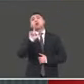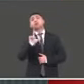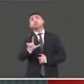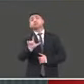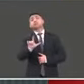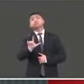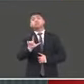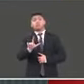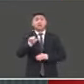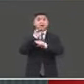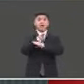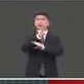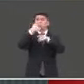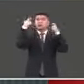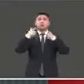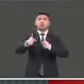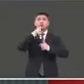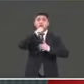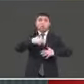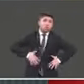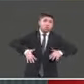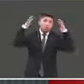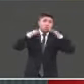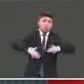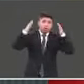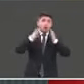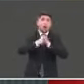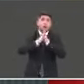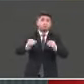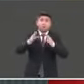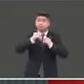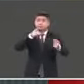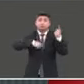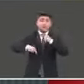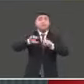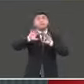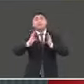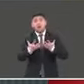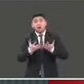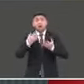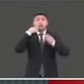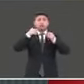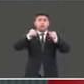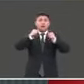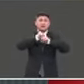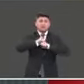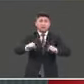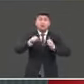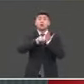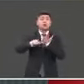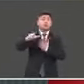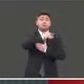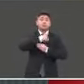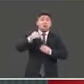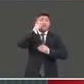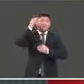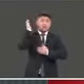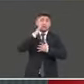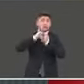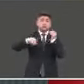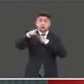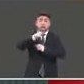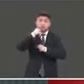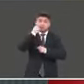yaşadıkları yerler su altında kalarak yok ol bu veya çölleşen Jack milyonlarca insan her